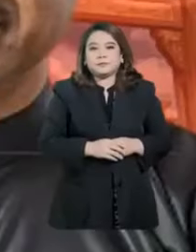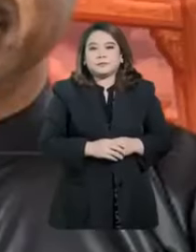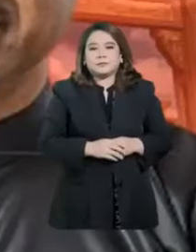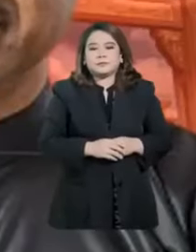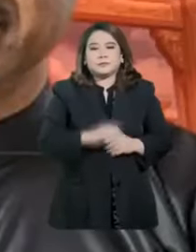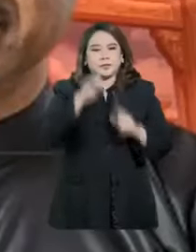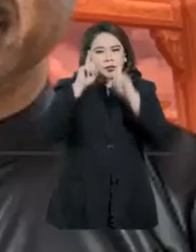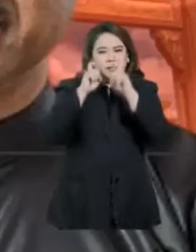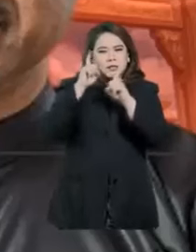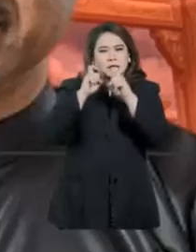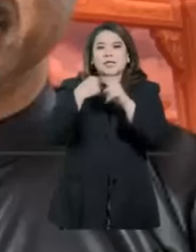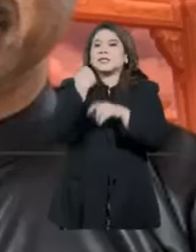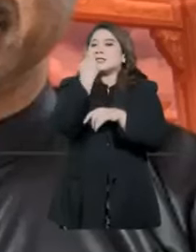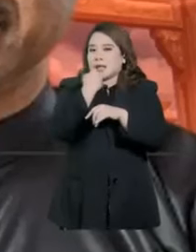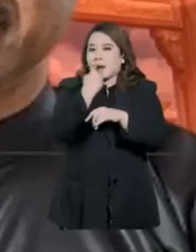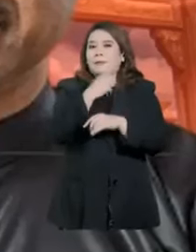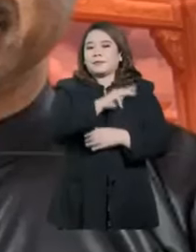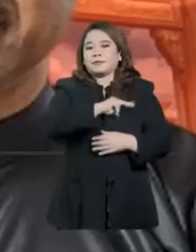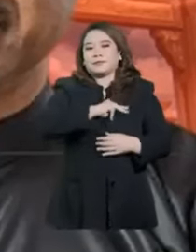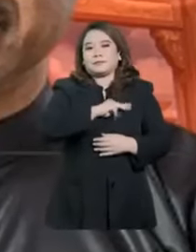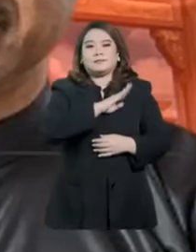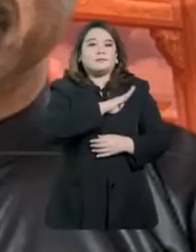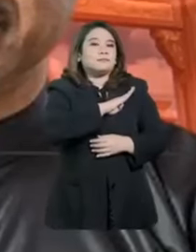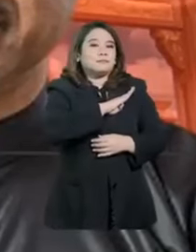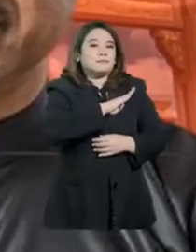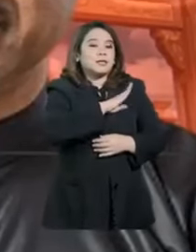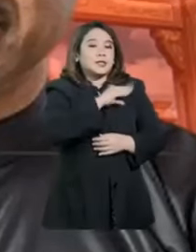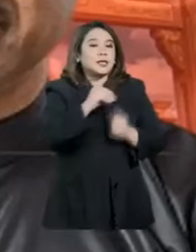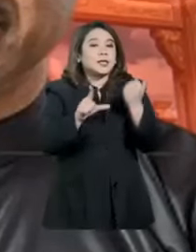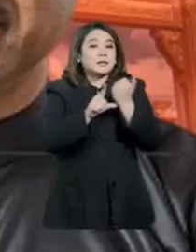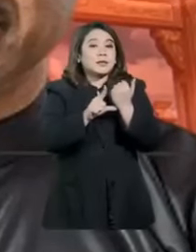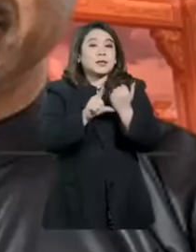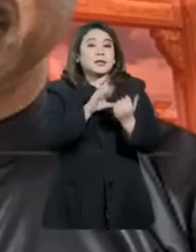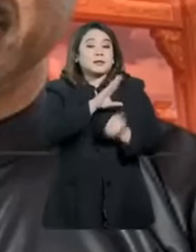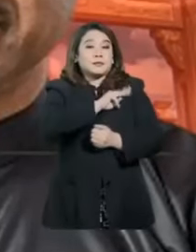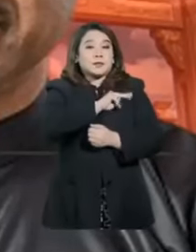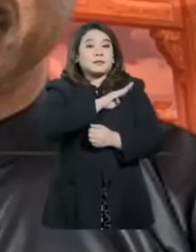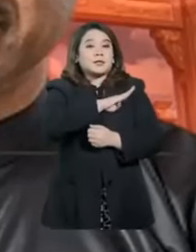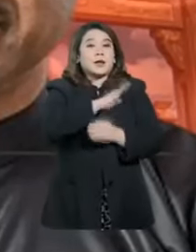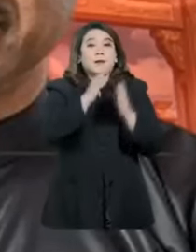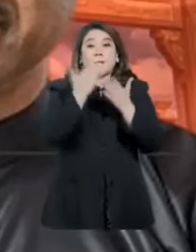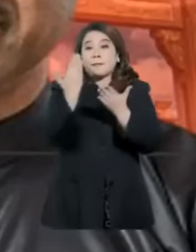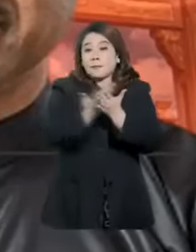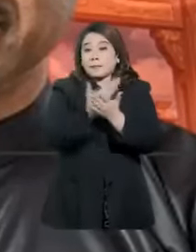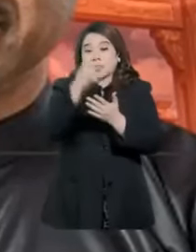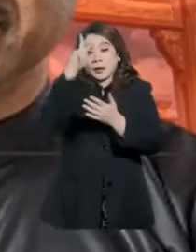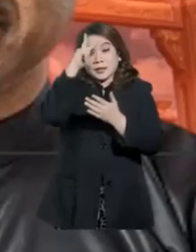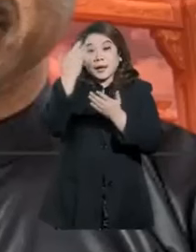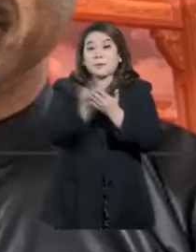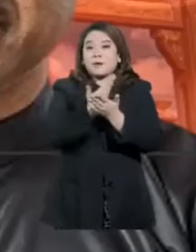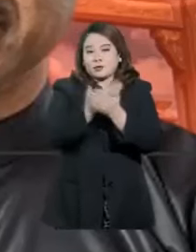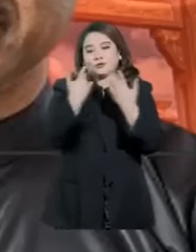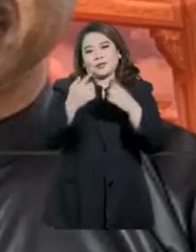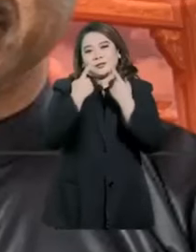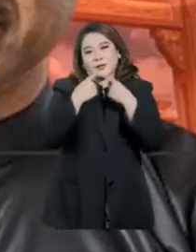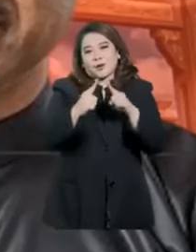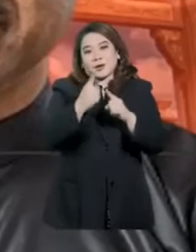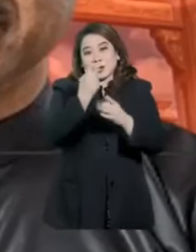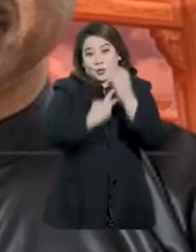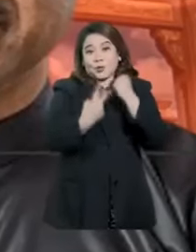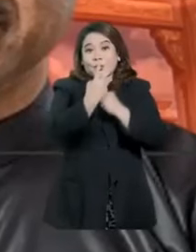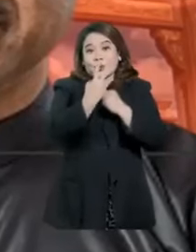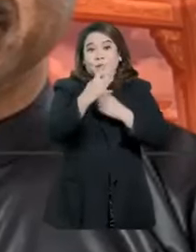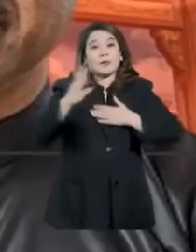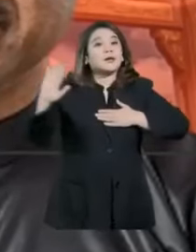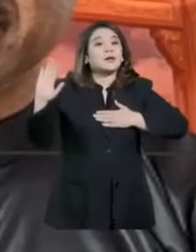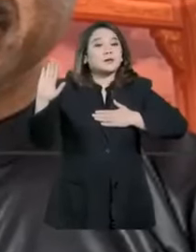teka-teki mengenai Siapakah menteri besar dan timbalan menteri besar Kelantan yang baru terjawab sudah selepas kedua-dua yang dilantik